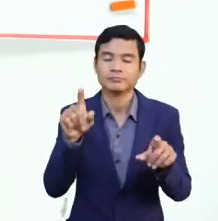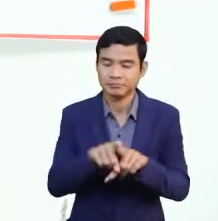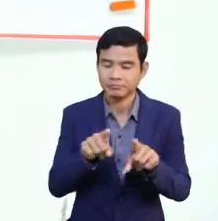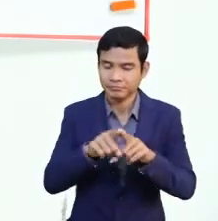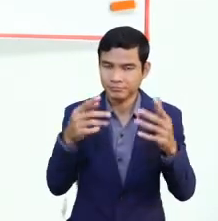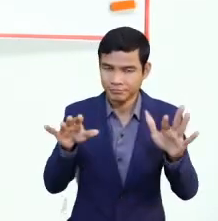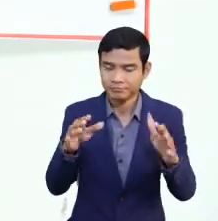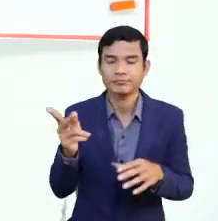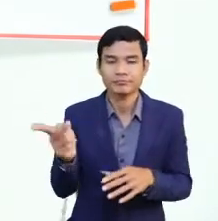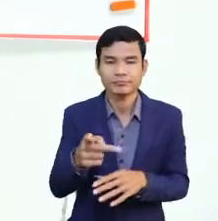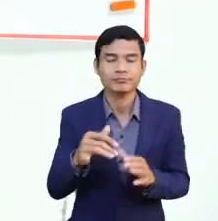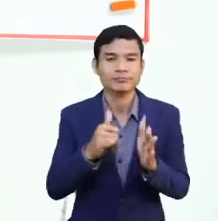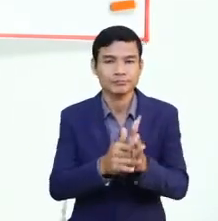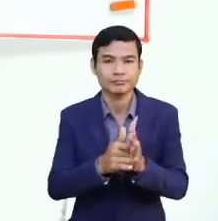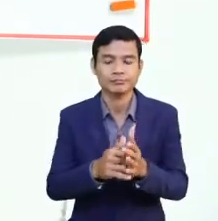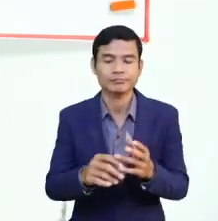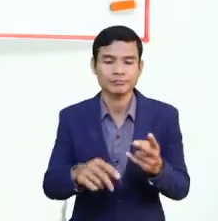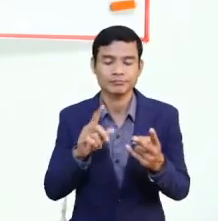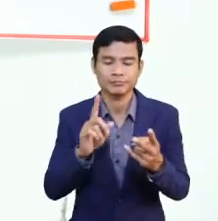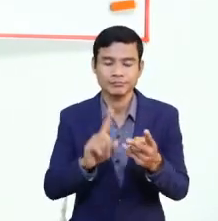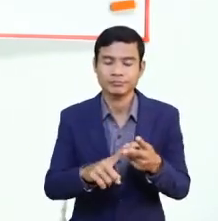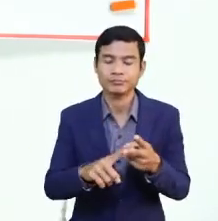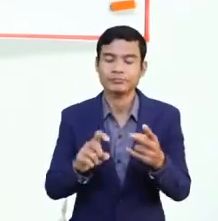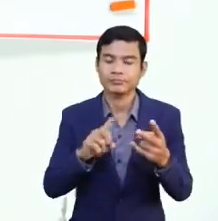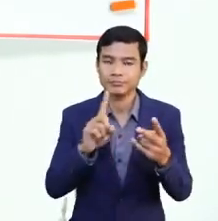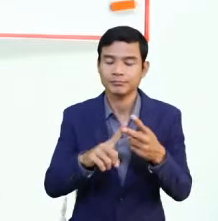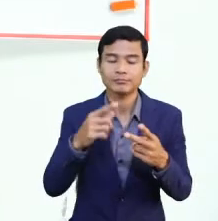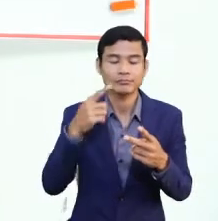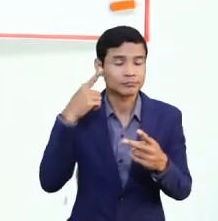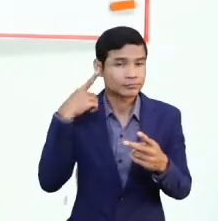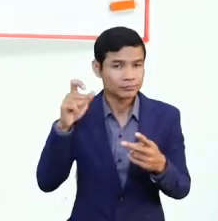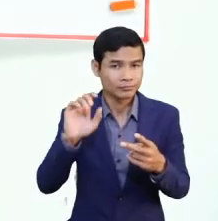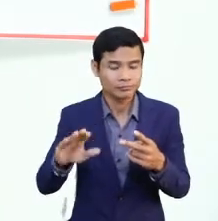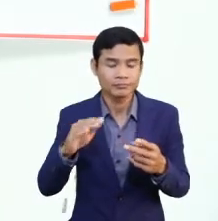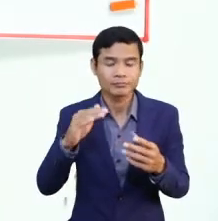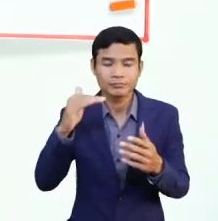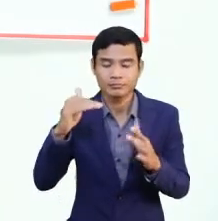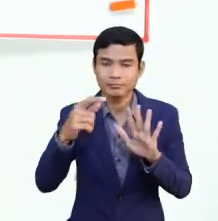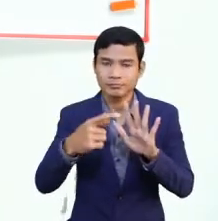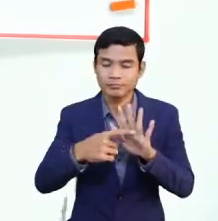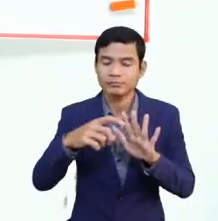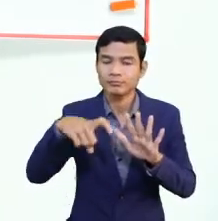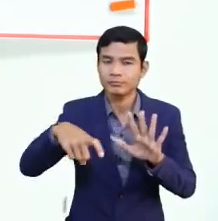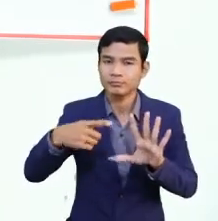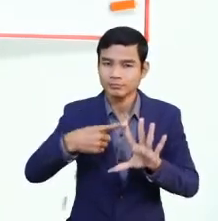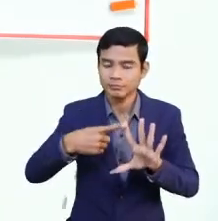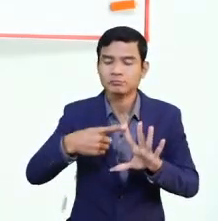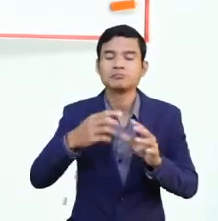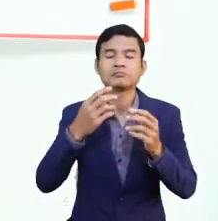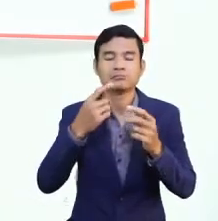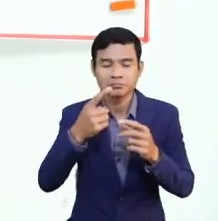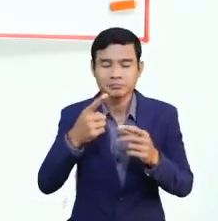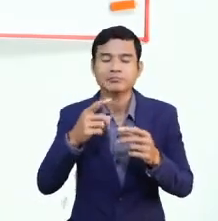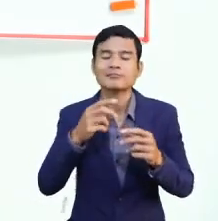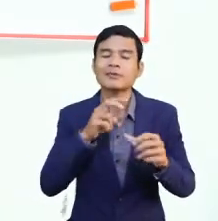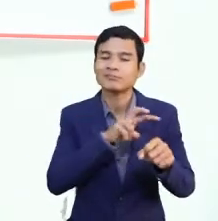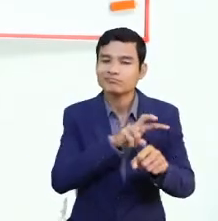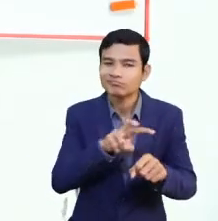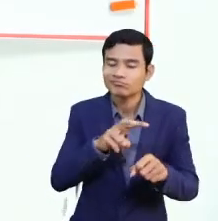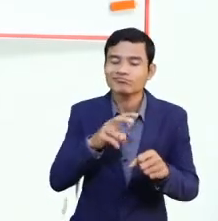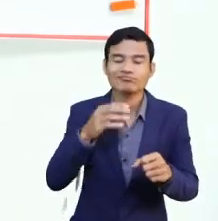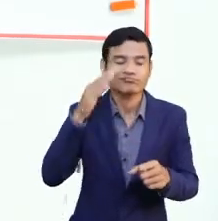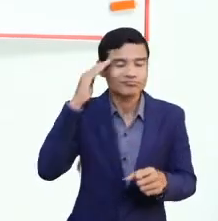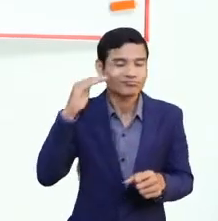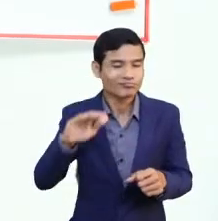hai chả xong nồi tìm pì mà đáy sụp phí và đam sụp phí ai mơ phồn chả trầm